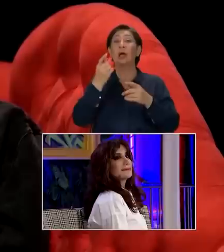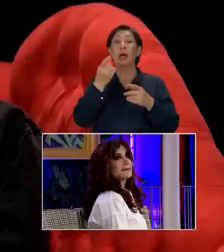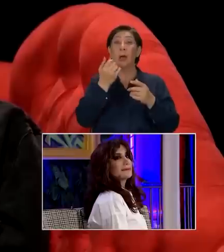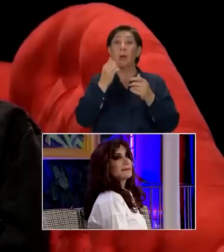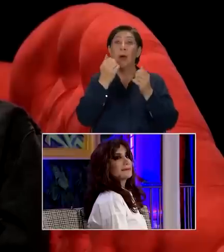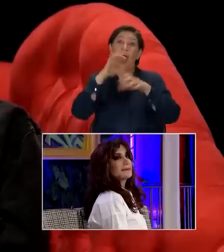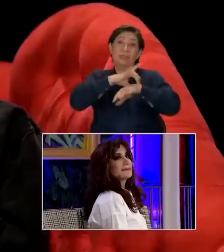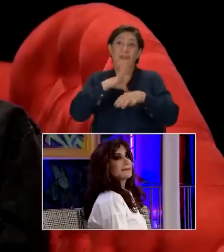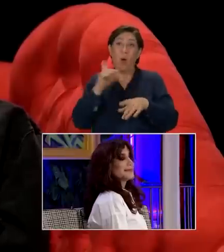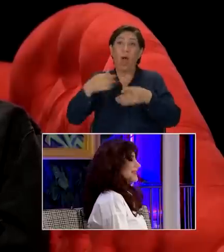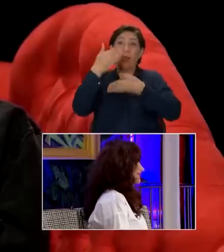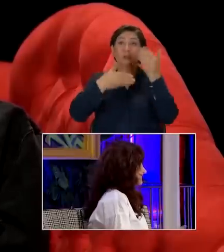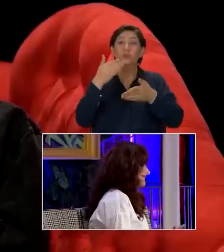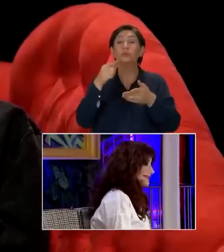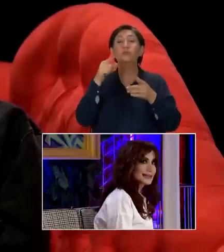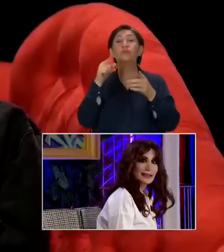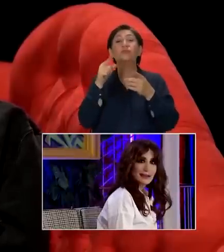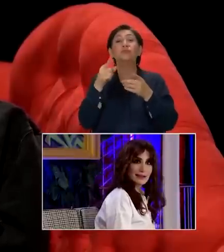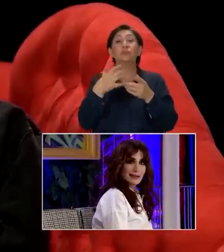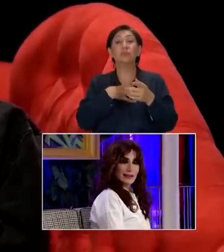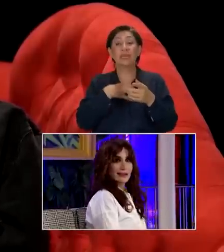hemeroidini. Yani bu konuda